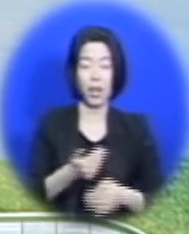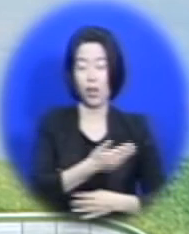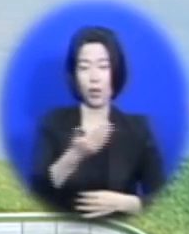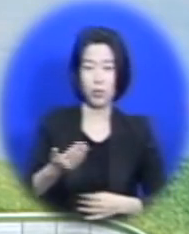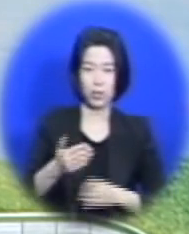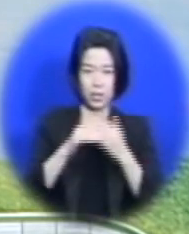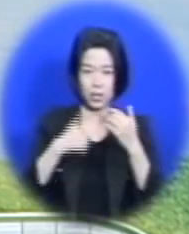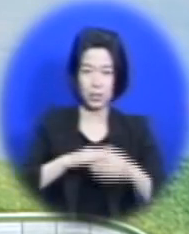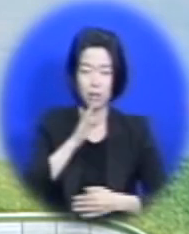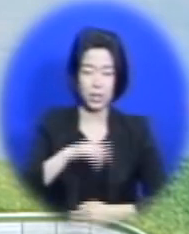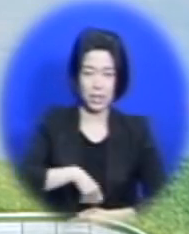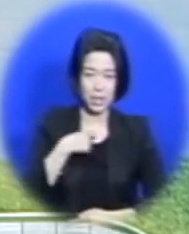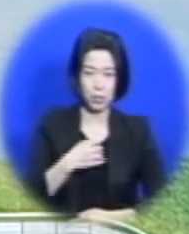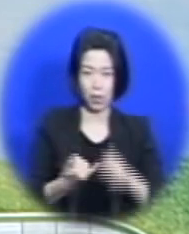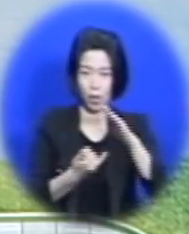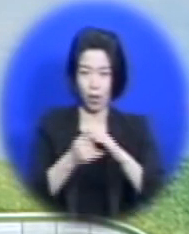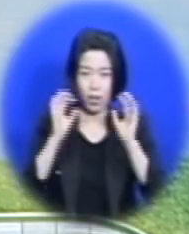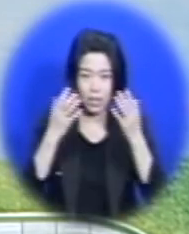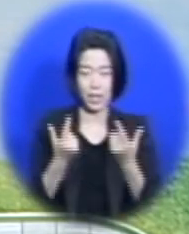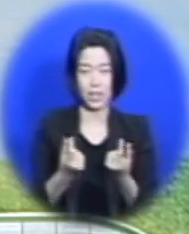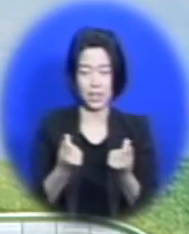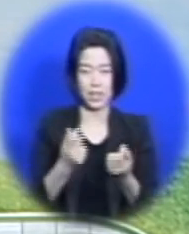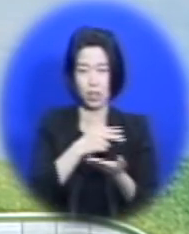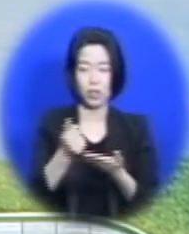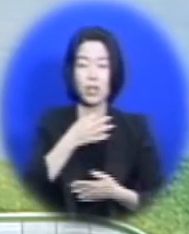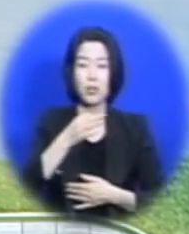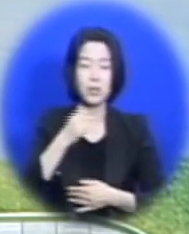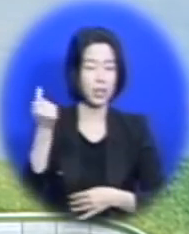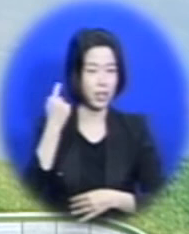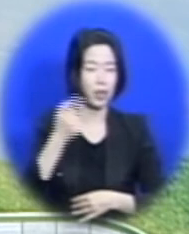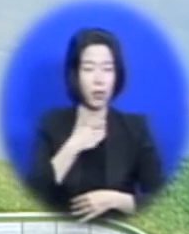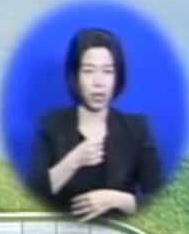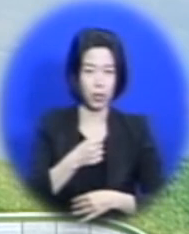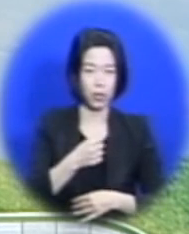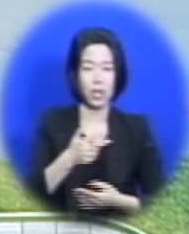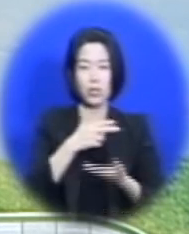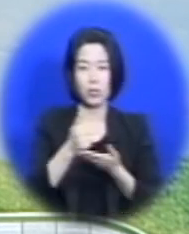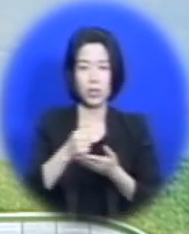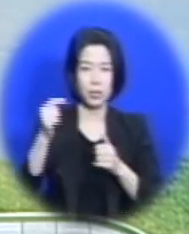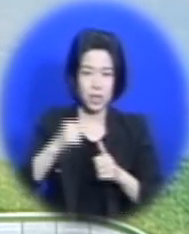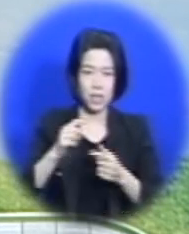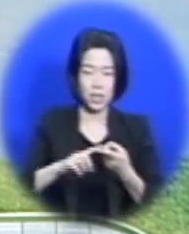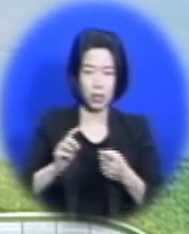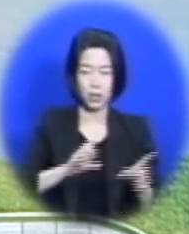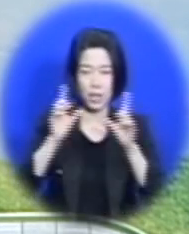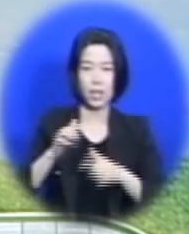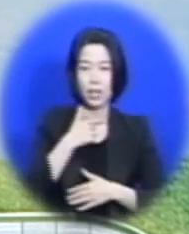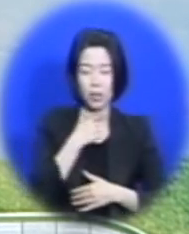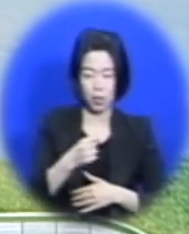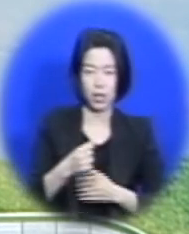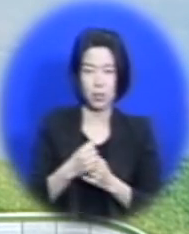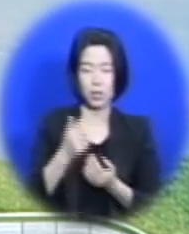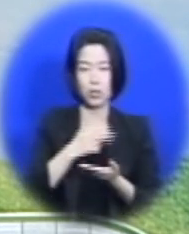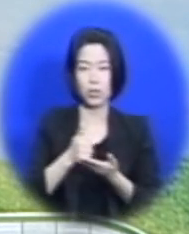정말 진심으로 어린아이 같이 주님의 음성 듣기를 원하며 주님의 지시대로 살기를 갈망하면 주님은 여러분의